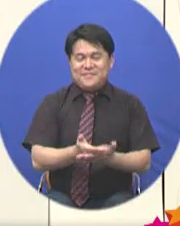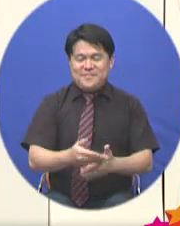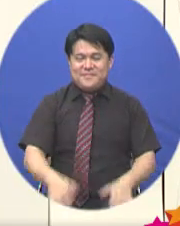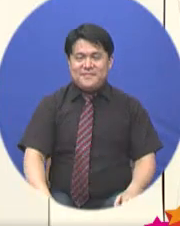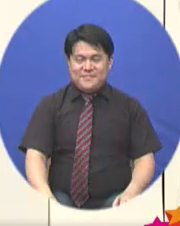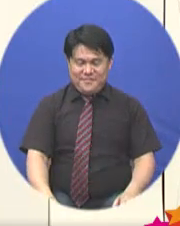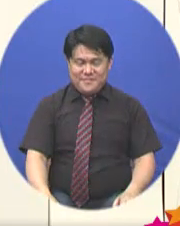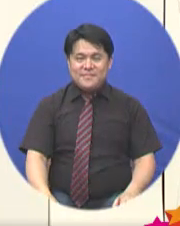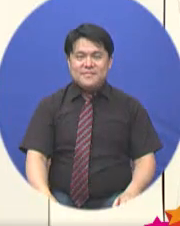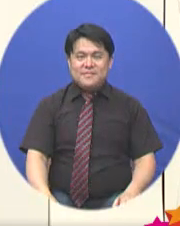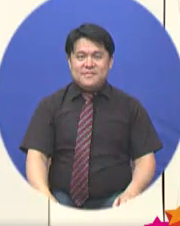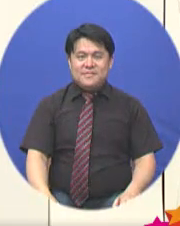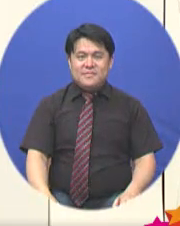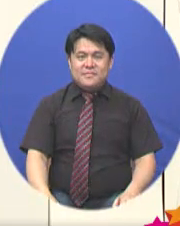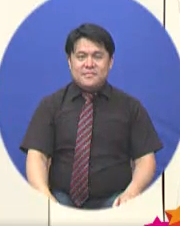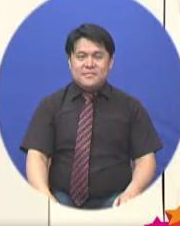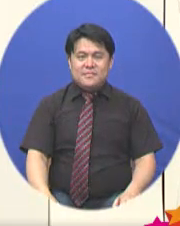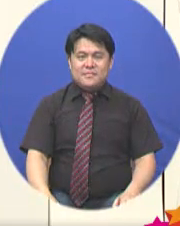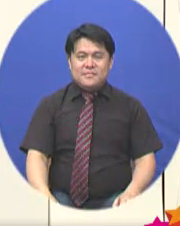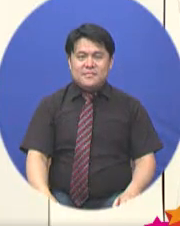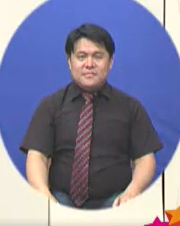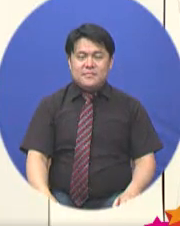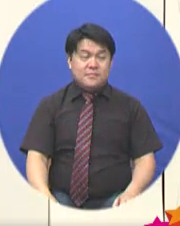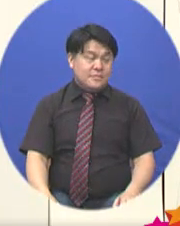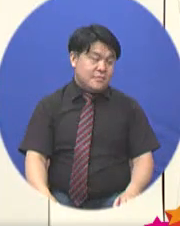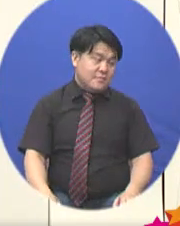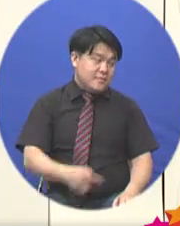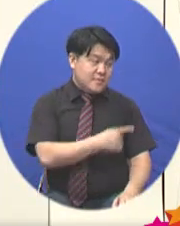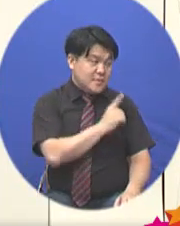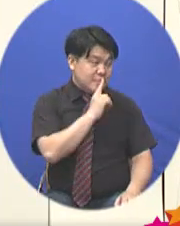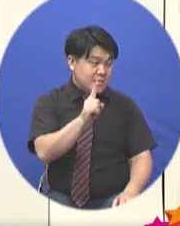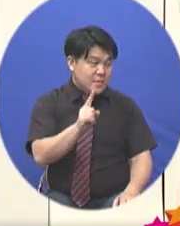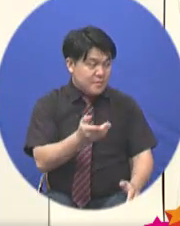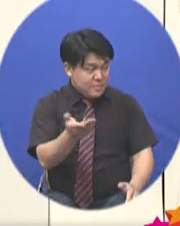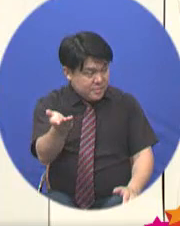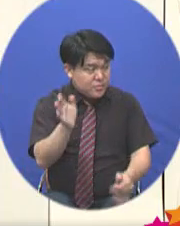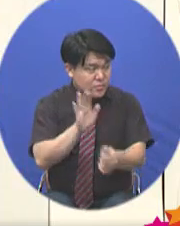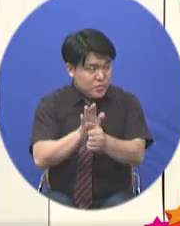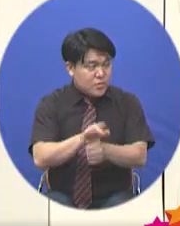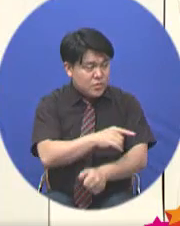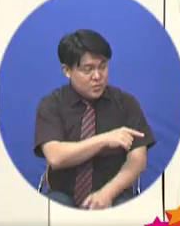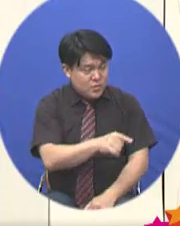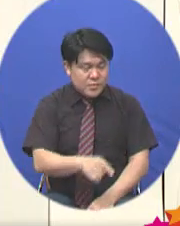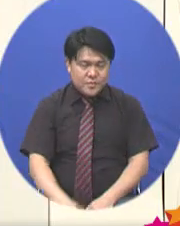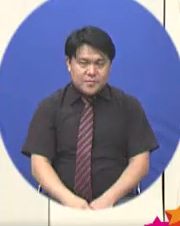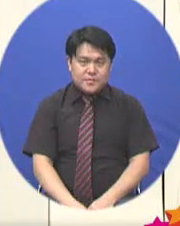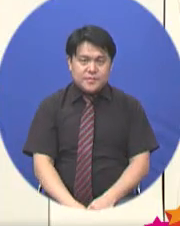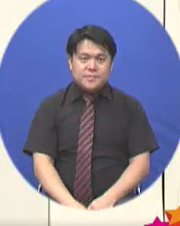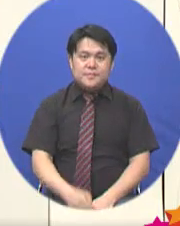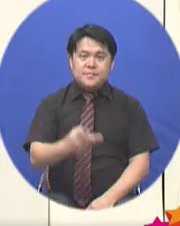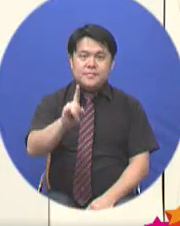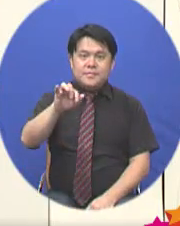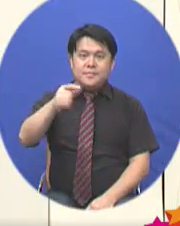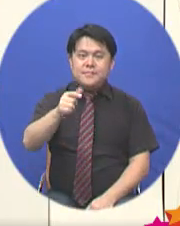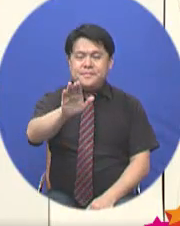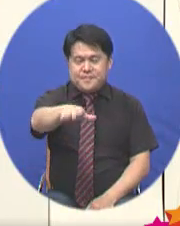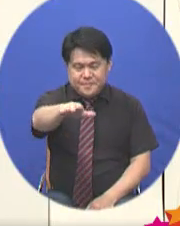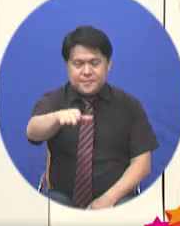예. 그 송봉수 님이 한 말씀 해 주시는 건 그래요. 어떨까요? 우리 태준 님에게. 예.